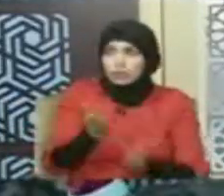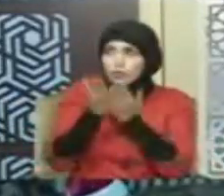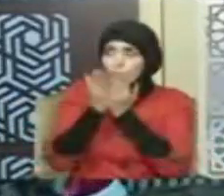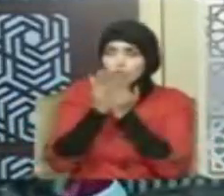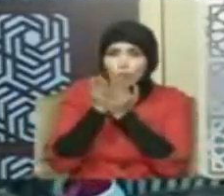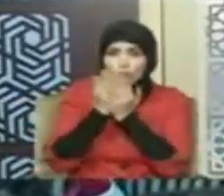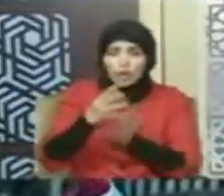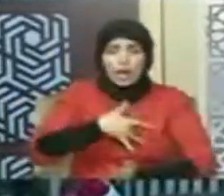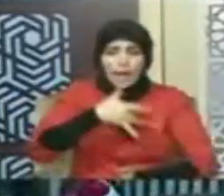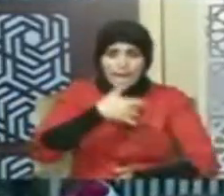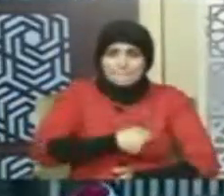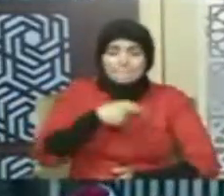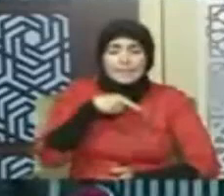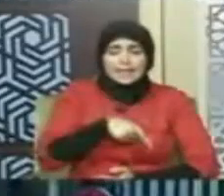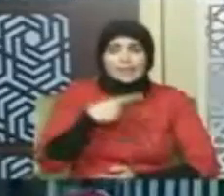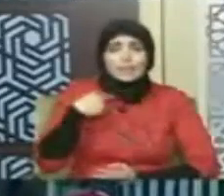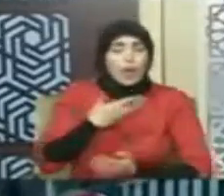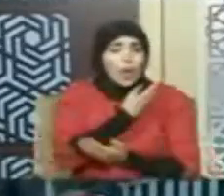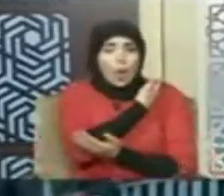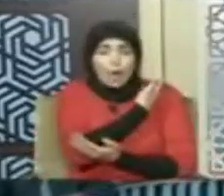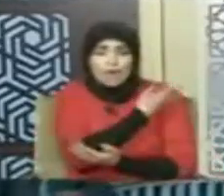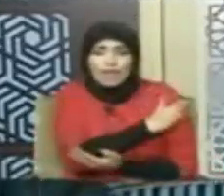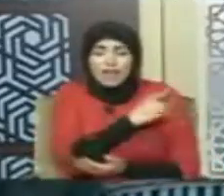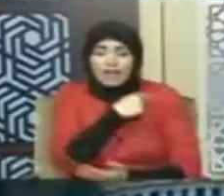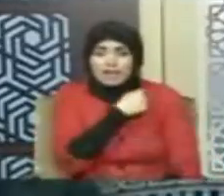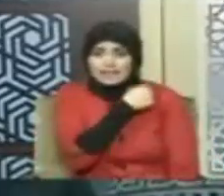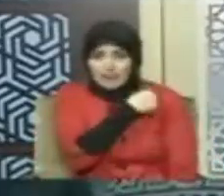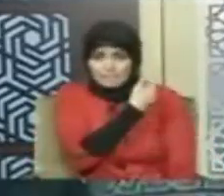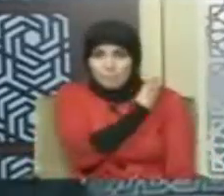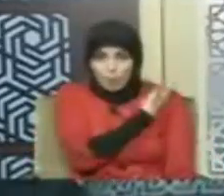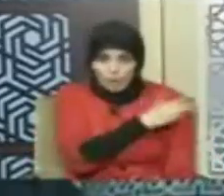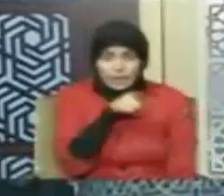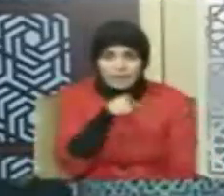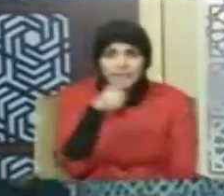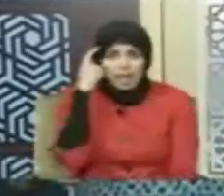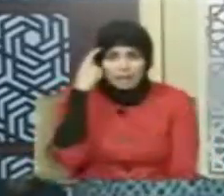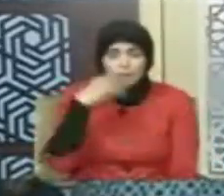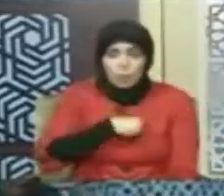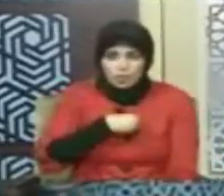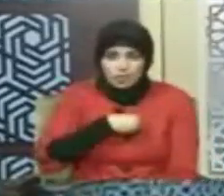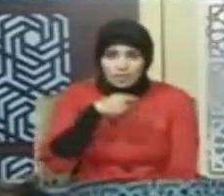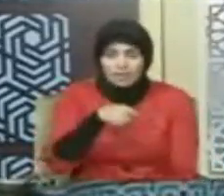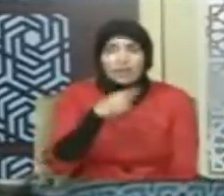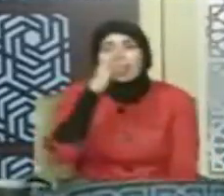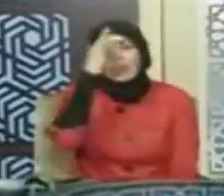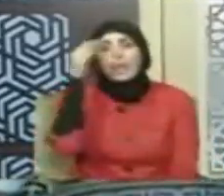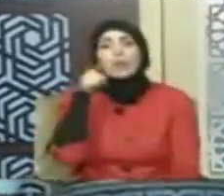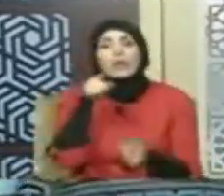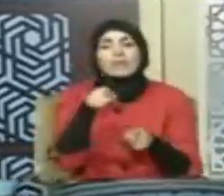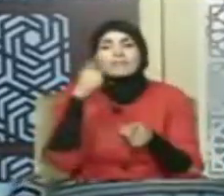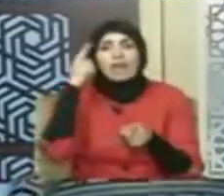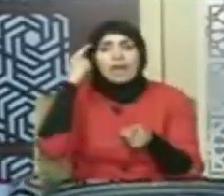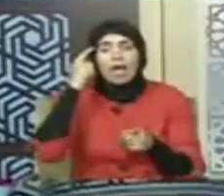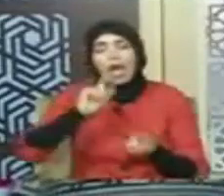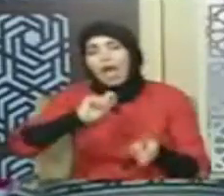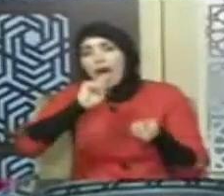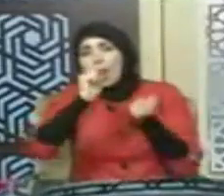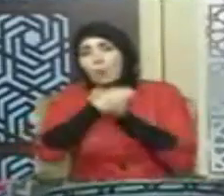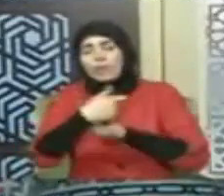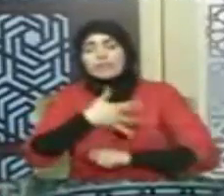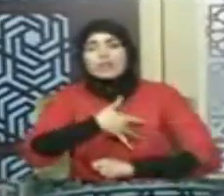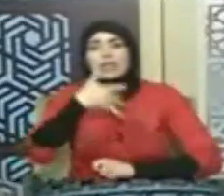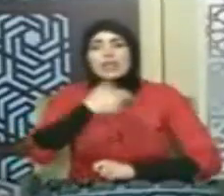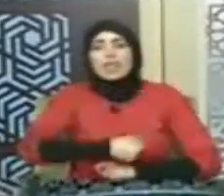لك ما تقدم من ذنبك؟ السؤال ليس بالكلام. إن كنت حولت هذا الإيمان إلى عمل، إلى